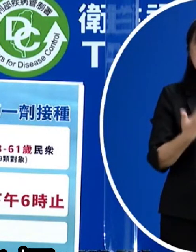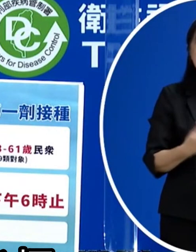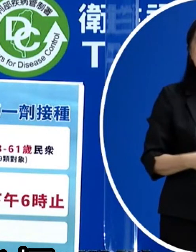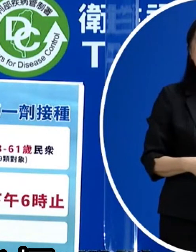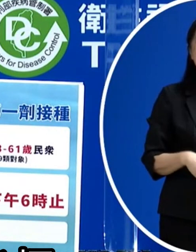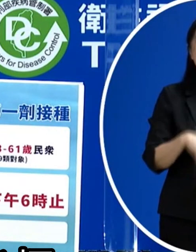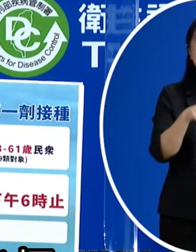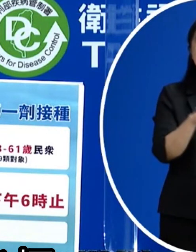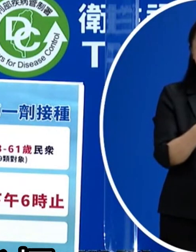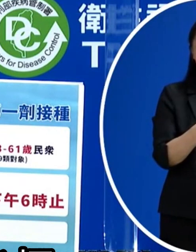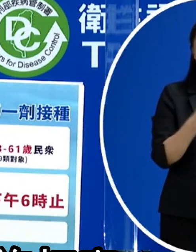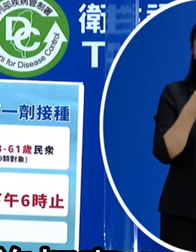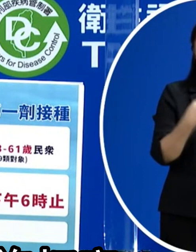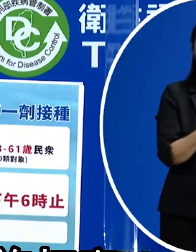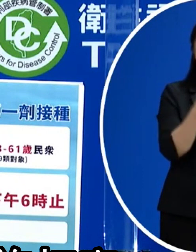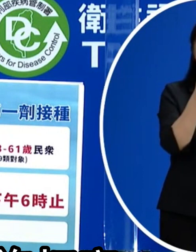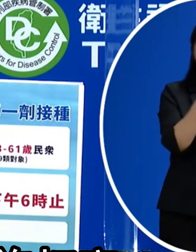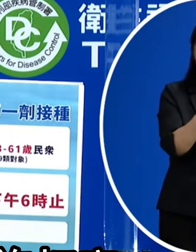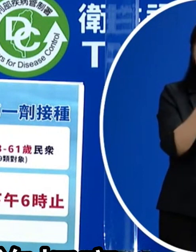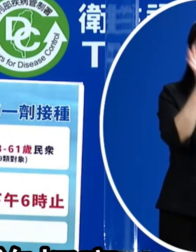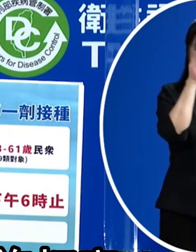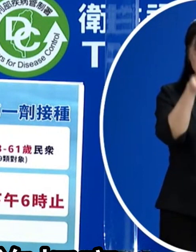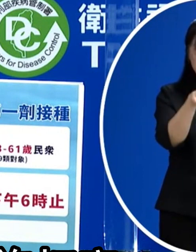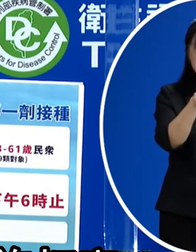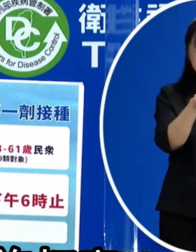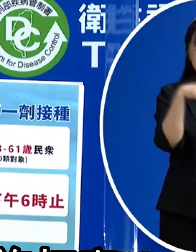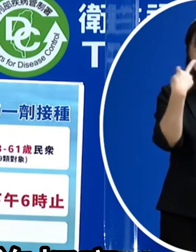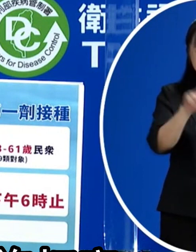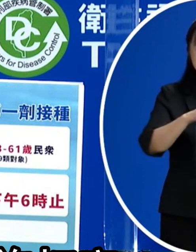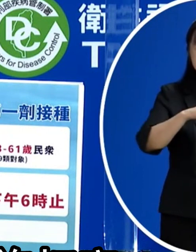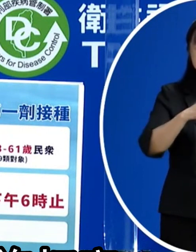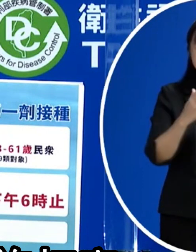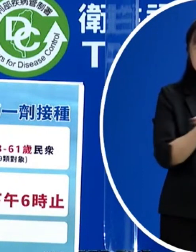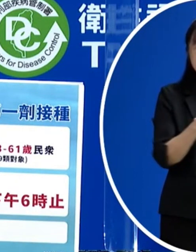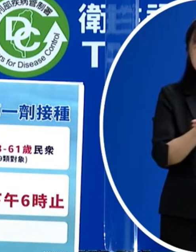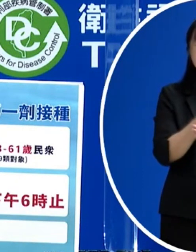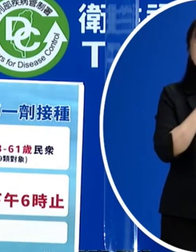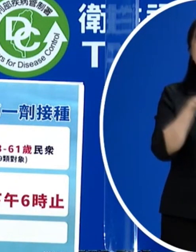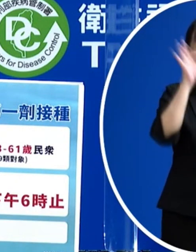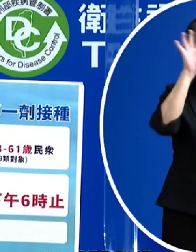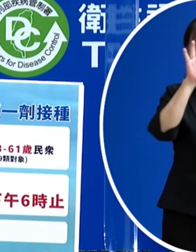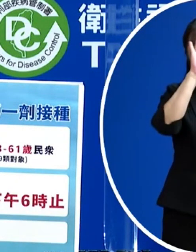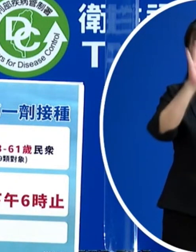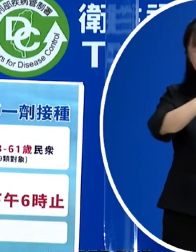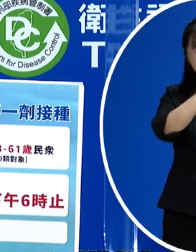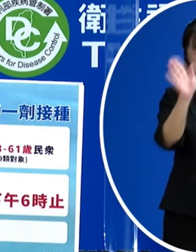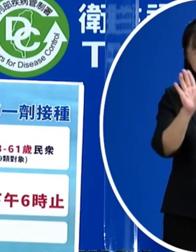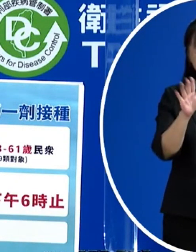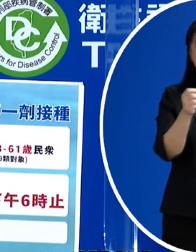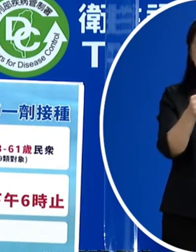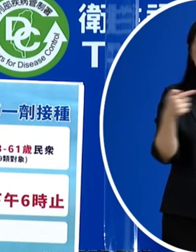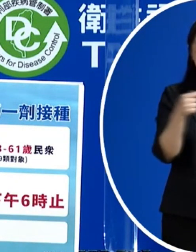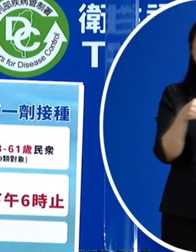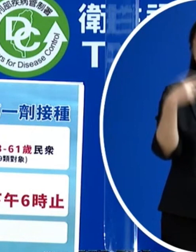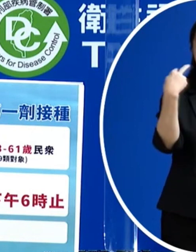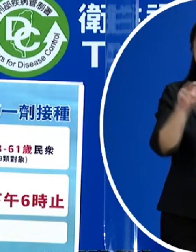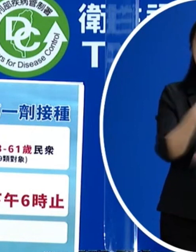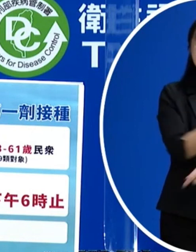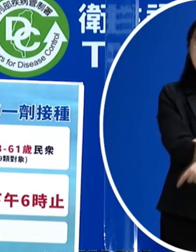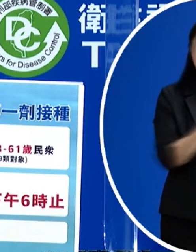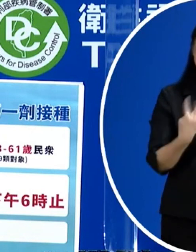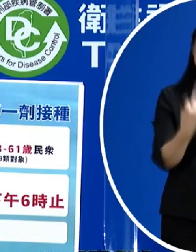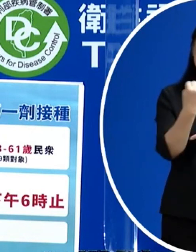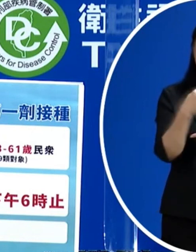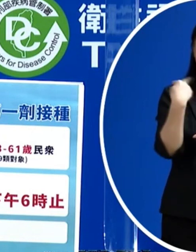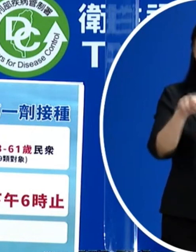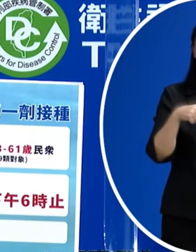有单一的一个指标，但疫情的控制，那跟一个试打率，那还有当然这个我们所谓的一个戴口